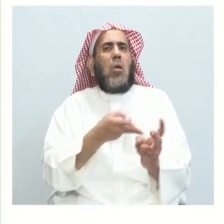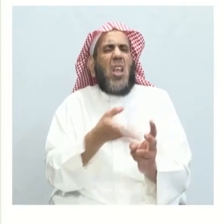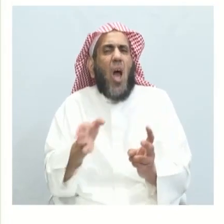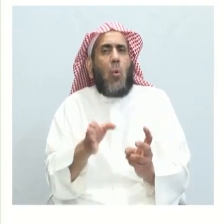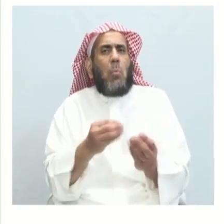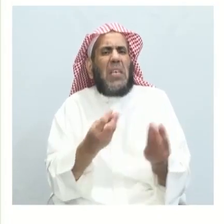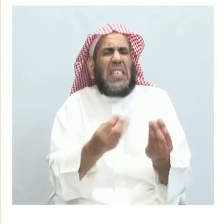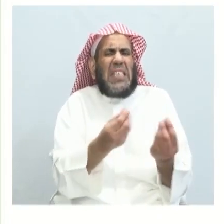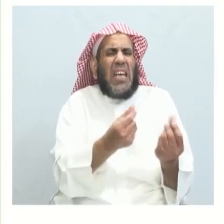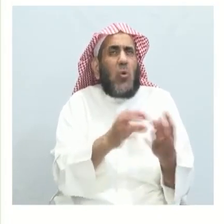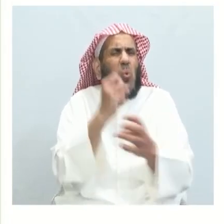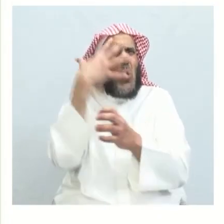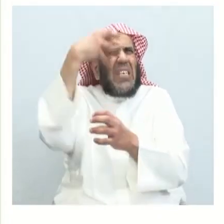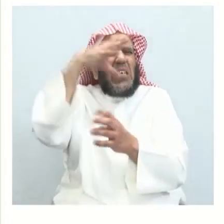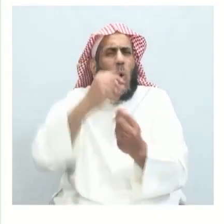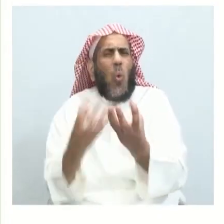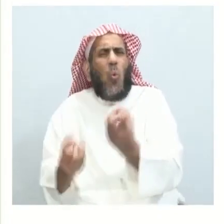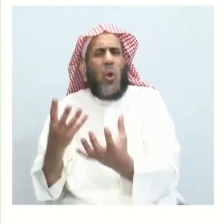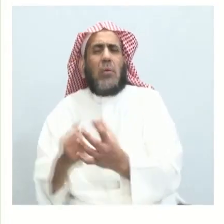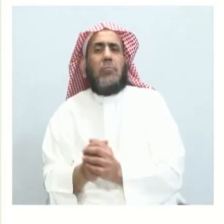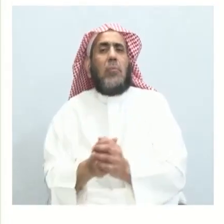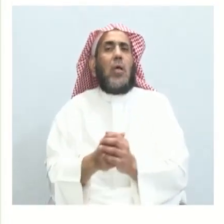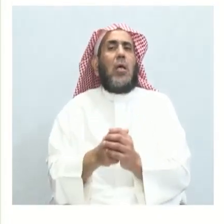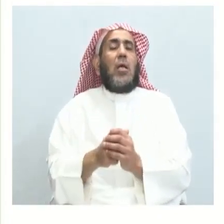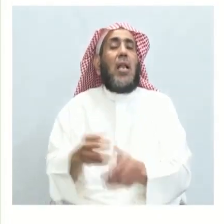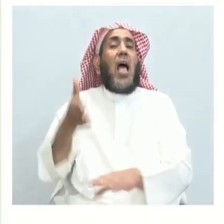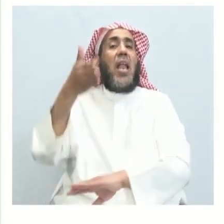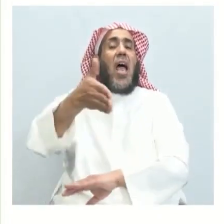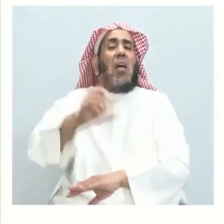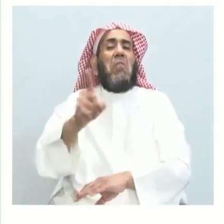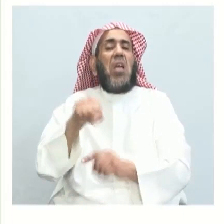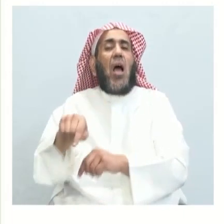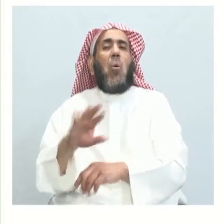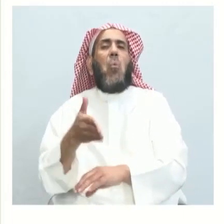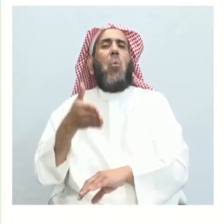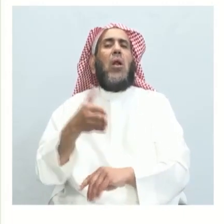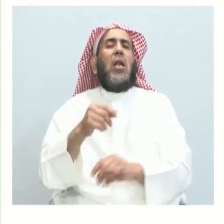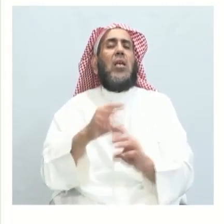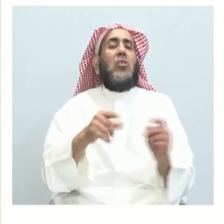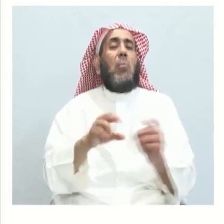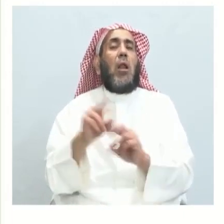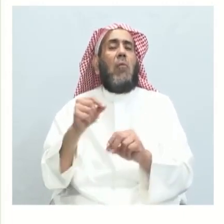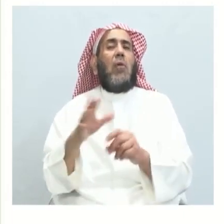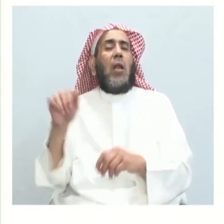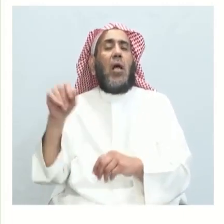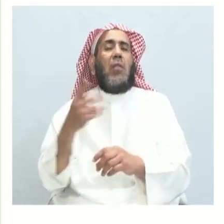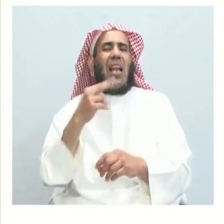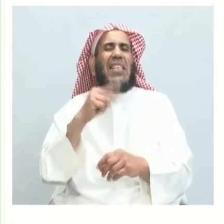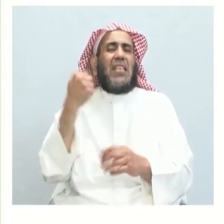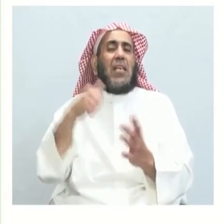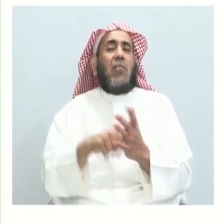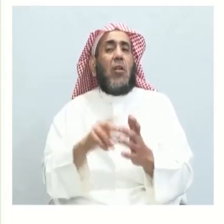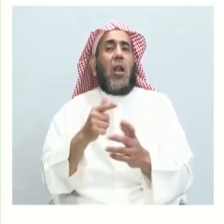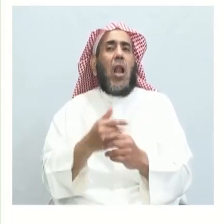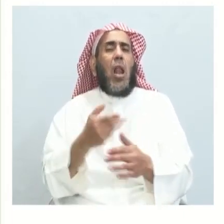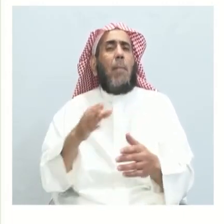الرمض او الشمس الحارقه الى النار لا ناقه لي فيها ولا جمل وهذا عرف بها الحارث كما عرفتم في العصر الجاهلي وكيف انه